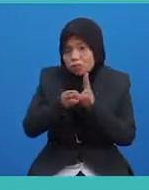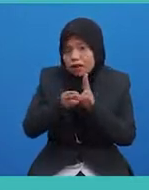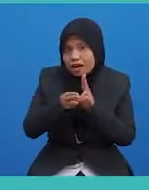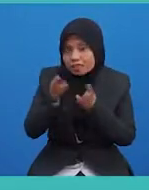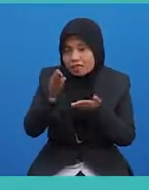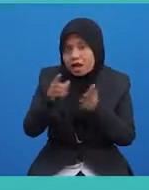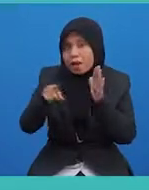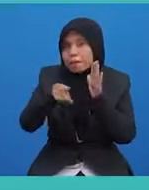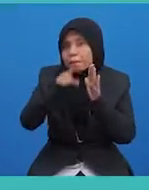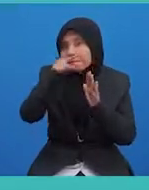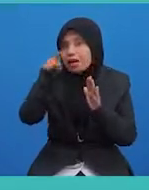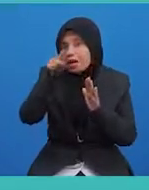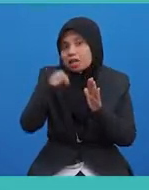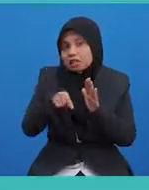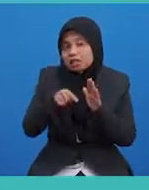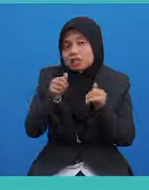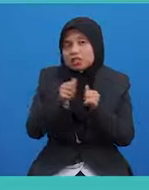Bahagikan negatif